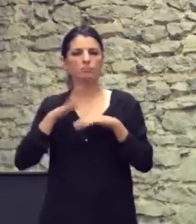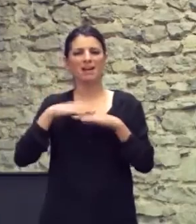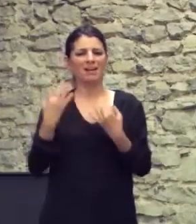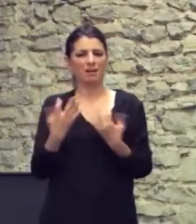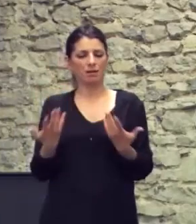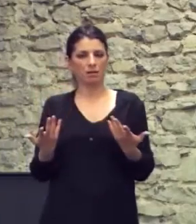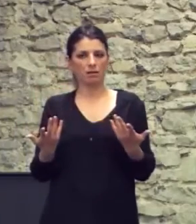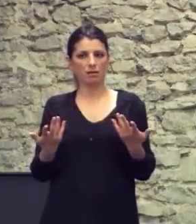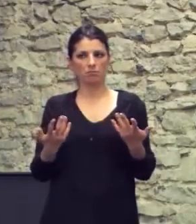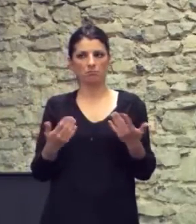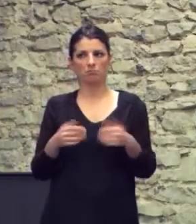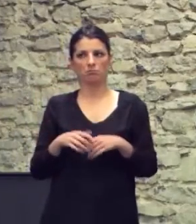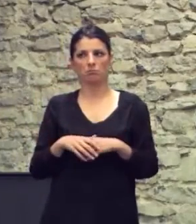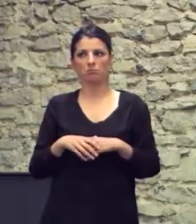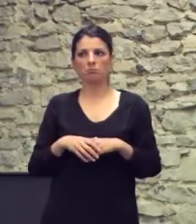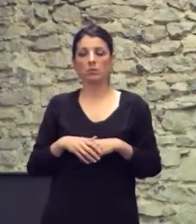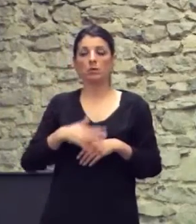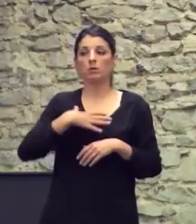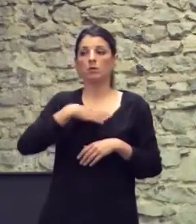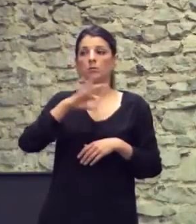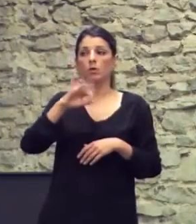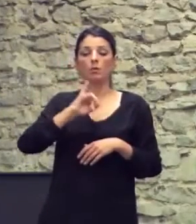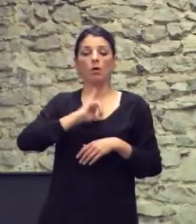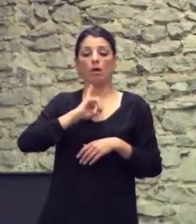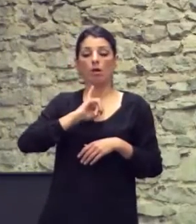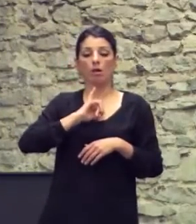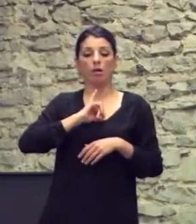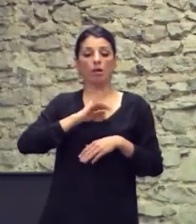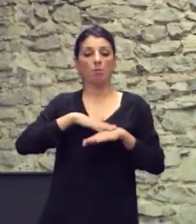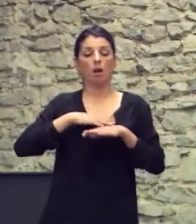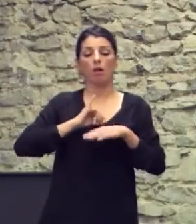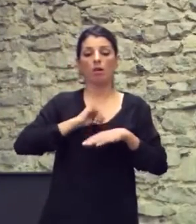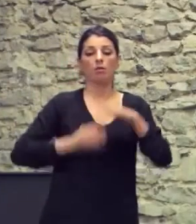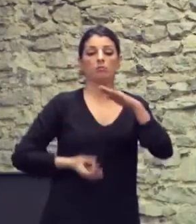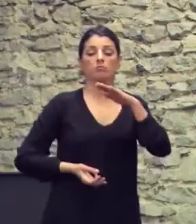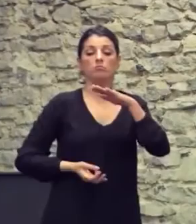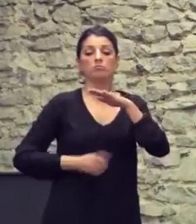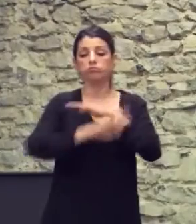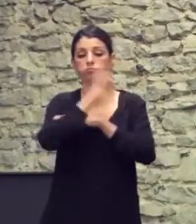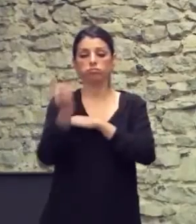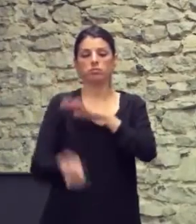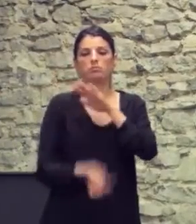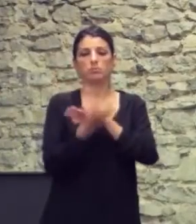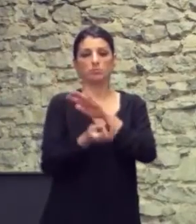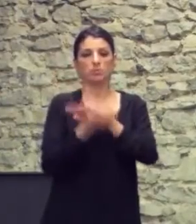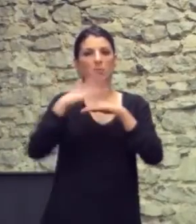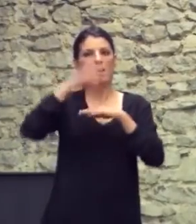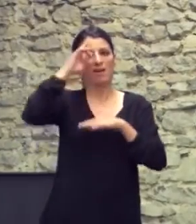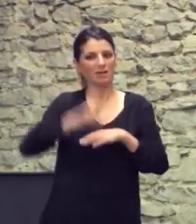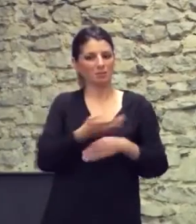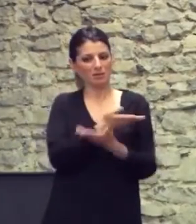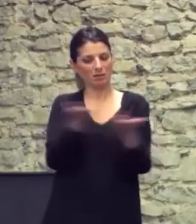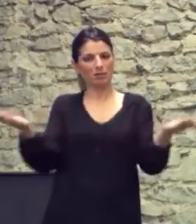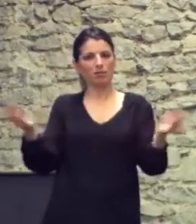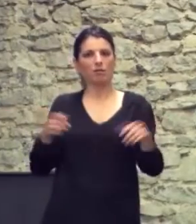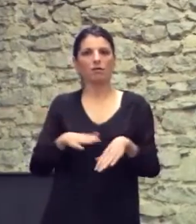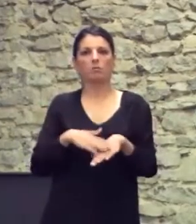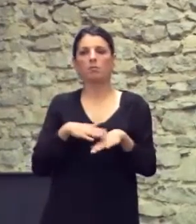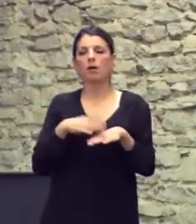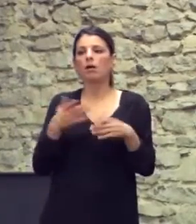dena. Pues, baldin bada identitate berri batzuk sortzeko, jende guztiak errespetatuko dituenak, pues bueno, baldin bada zalantzan